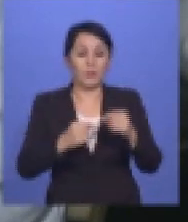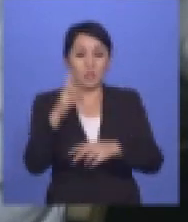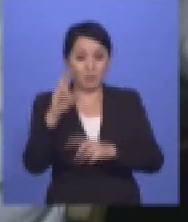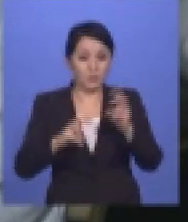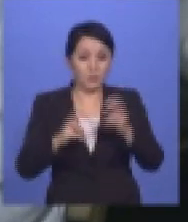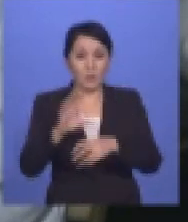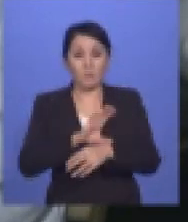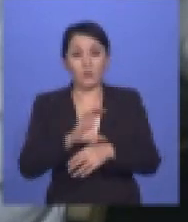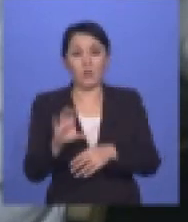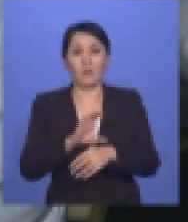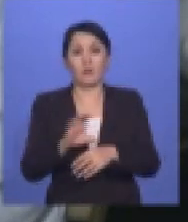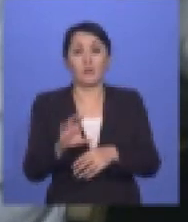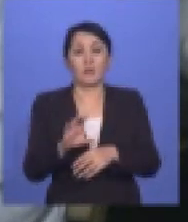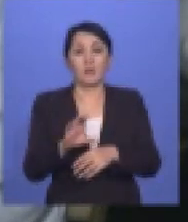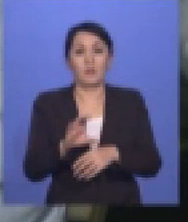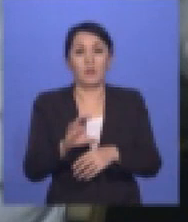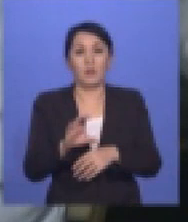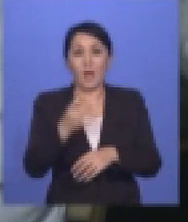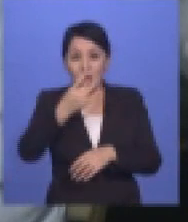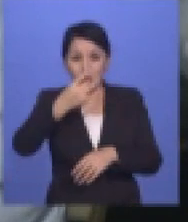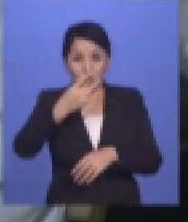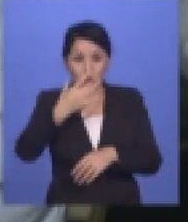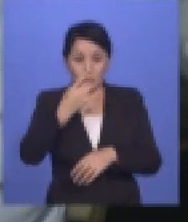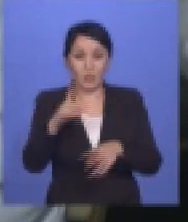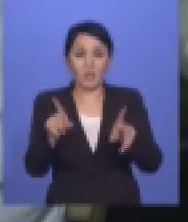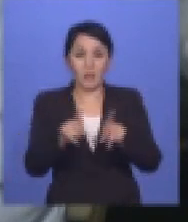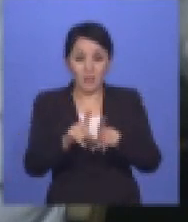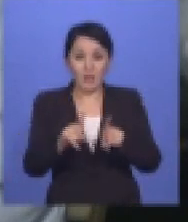зауыттарының шығарылады өнімі. Жұмыртқа да солай.